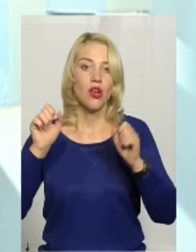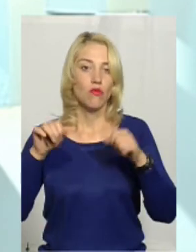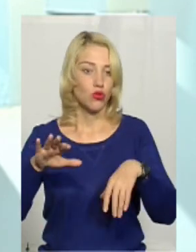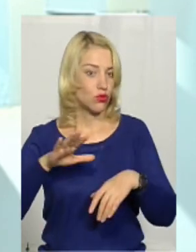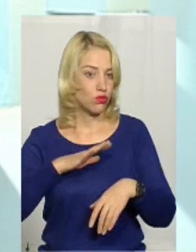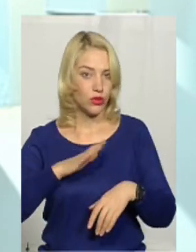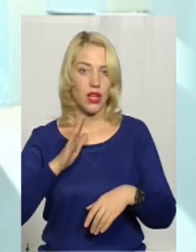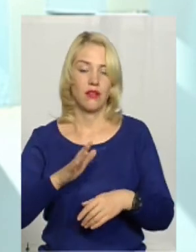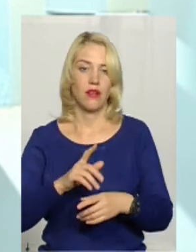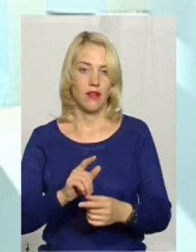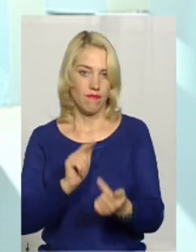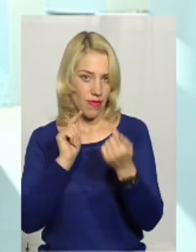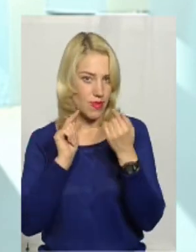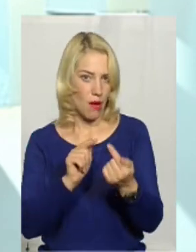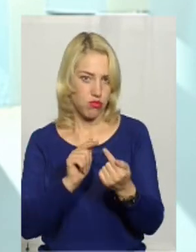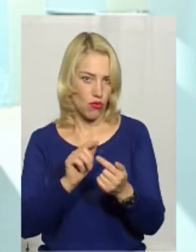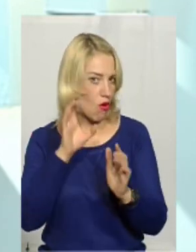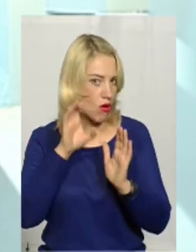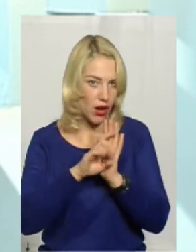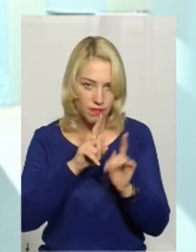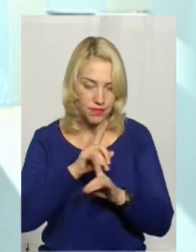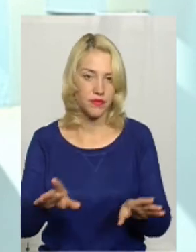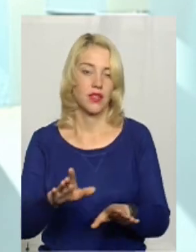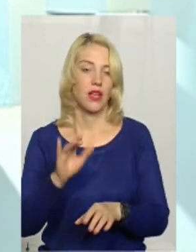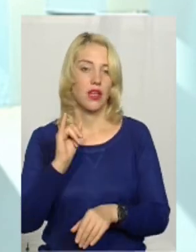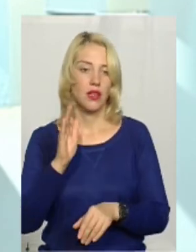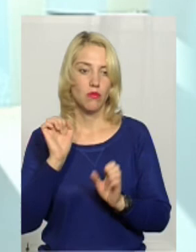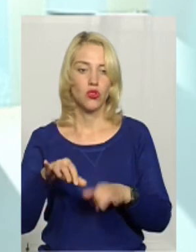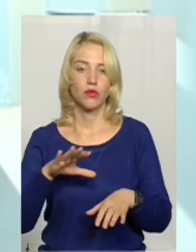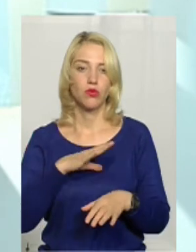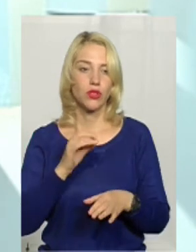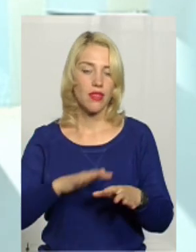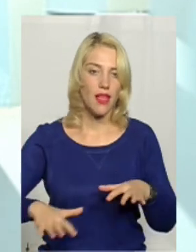акції громадянської непокори. І, напевно, що це будуть акції вже на